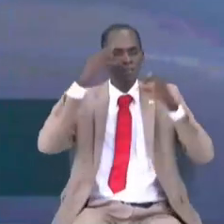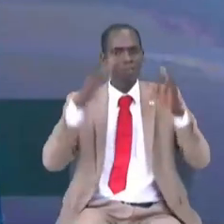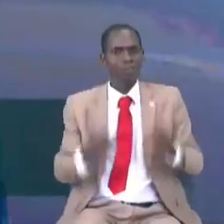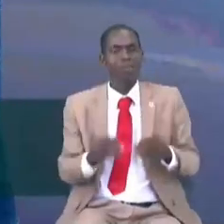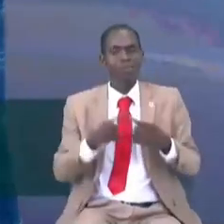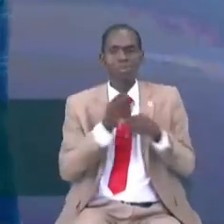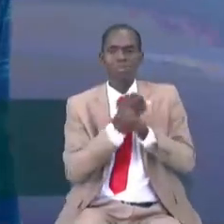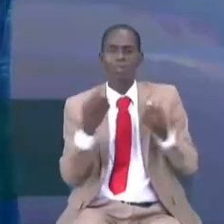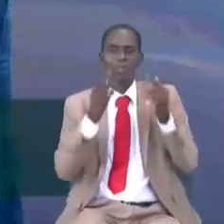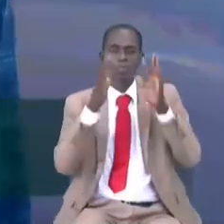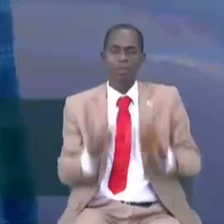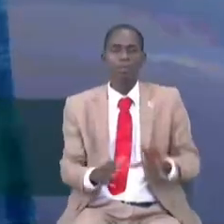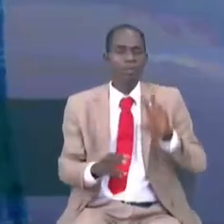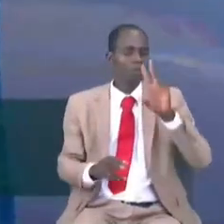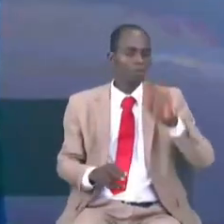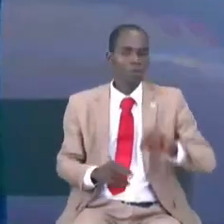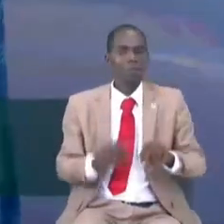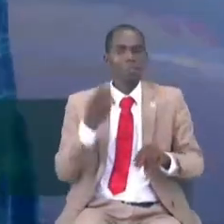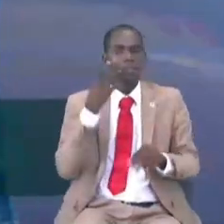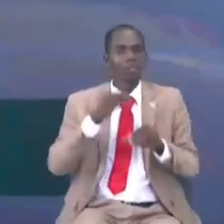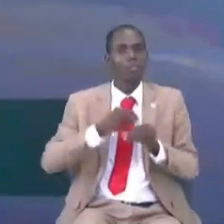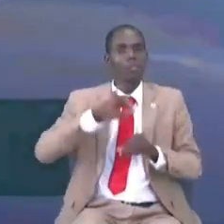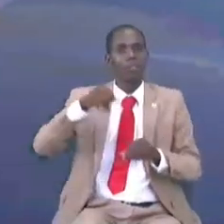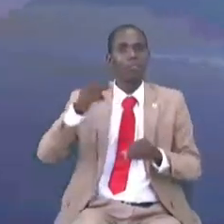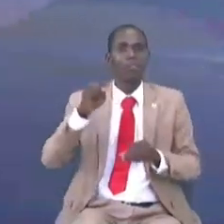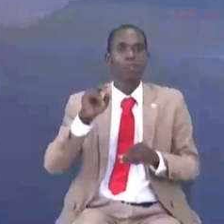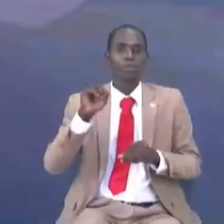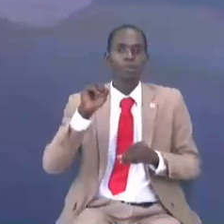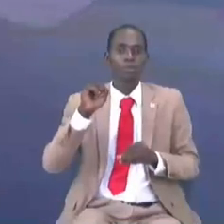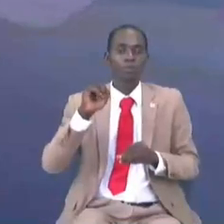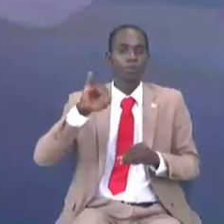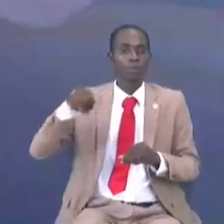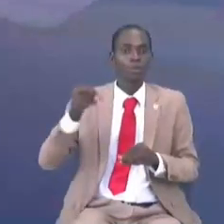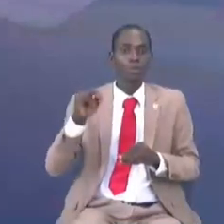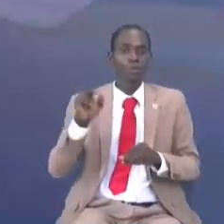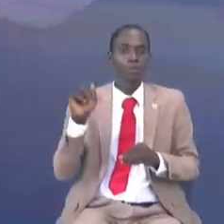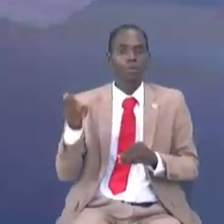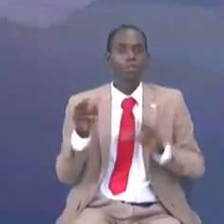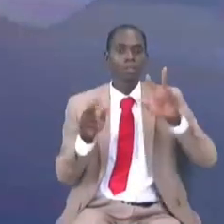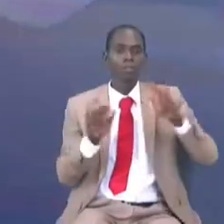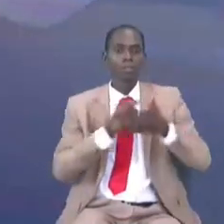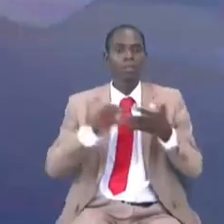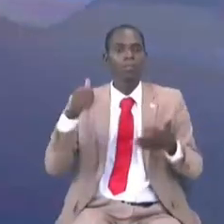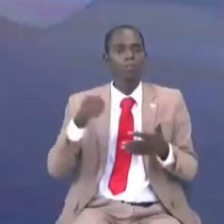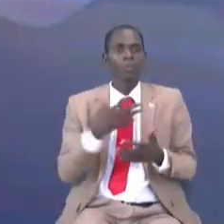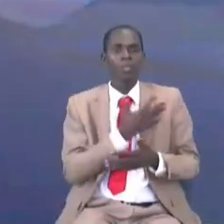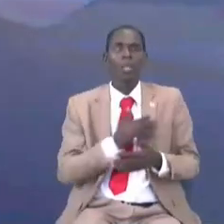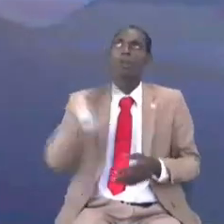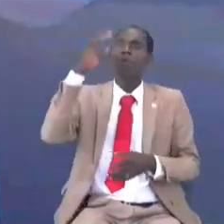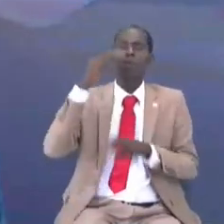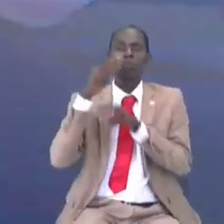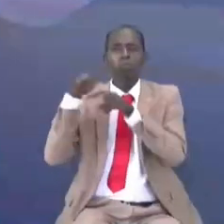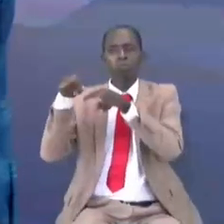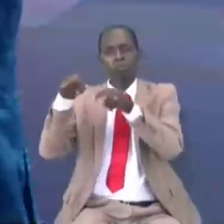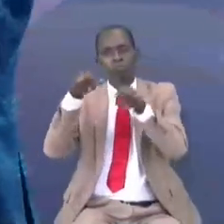10. Dieu vit, c'est tout ce qu'il voulait. Il devait voir, il vit qu'ils agissent. Il vit qu'ils